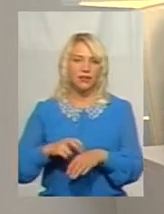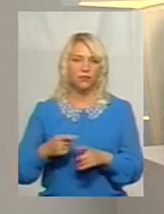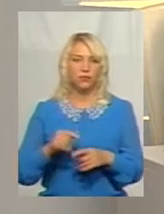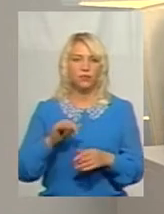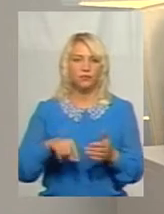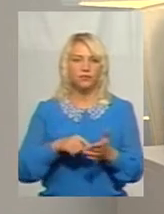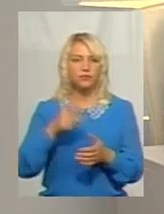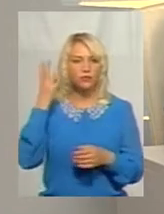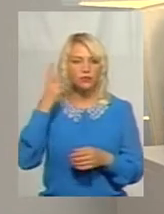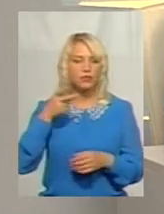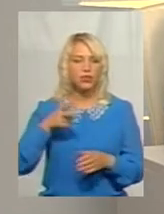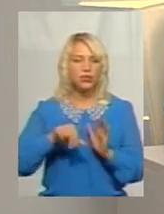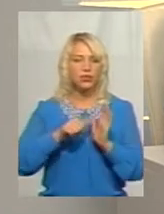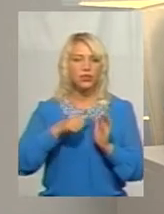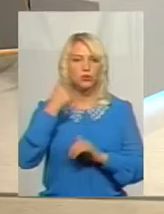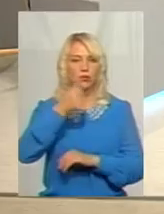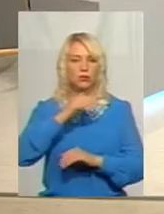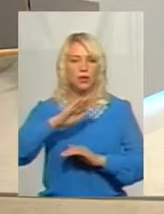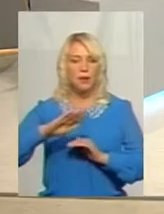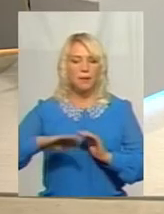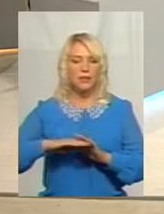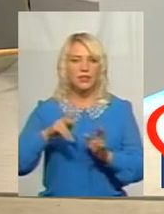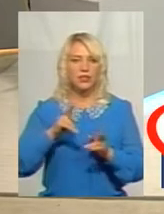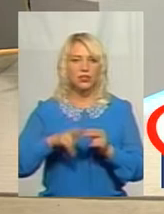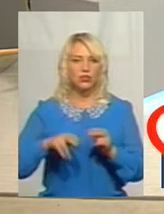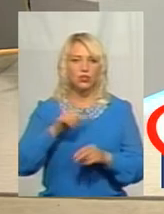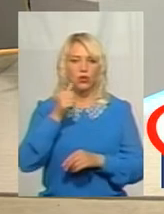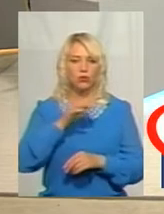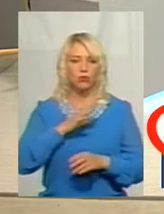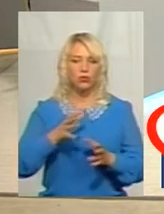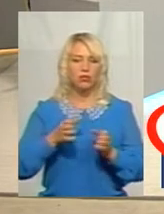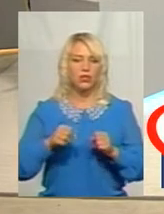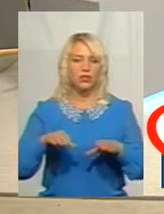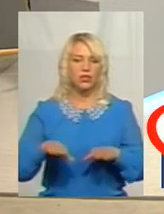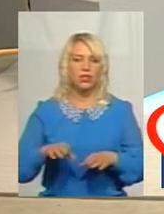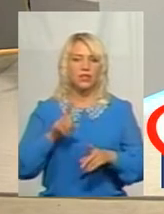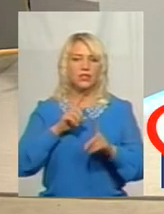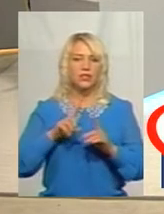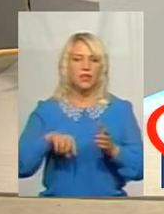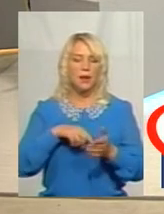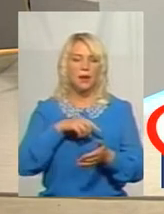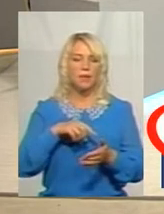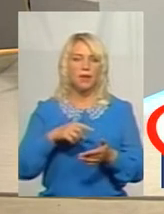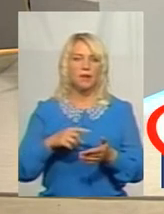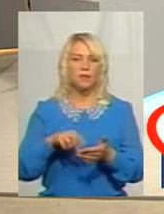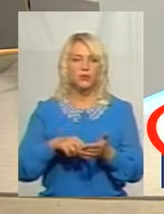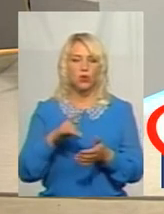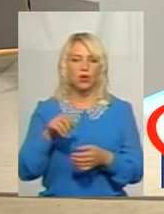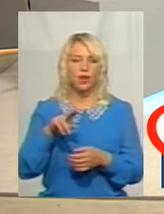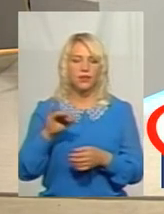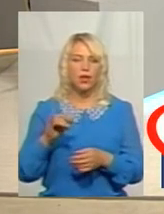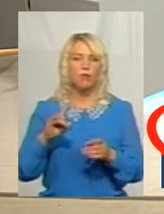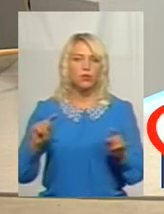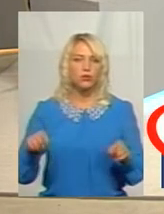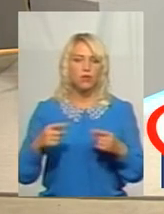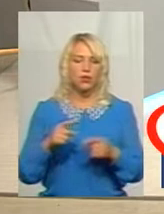в 2016 році під закінчення року було прийнято рішення сесії міської ради про створення 2 центрів первинної медико-санітарної